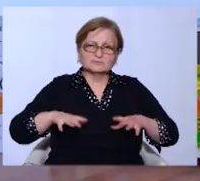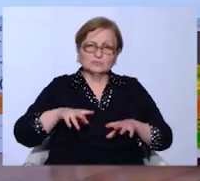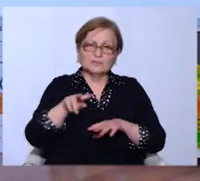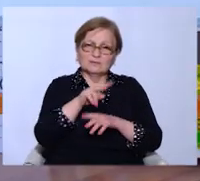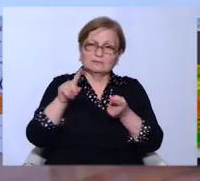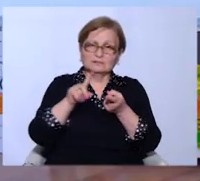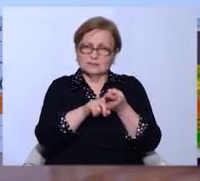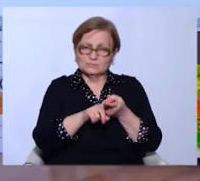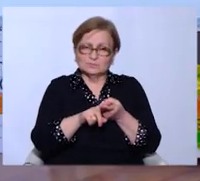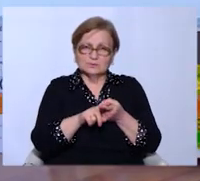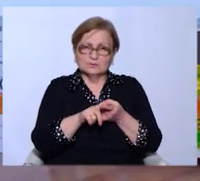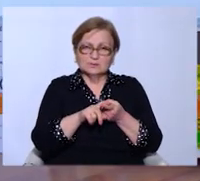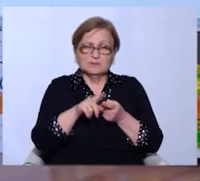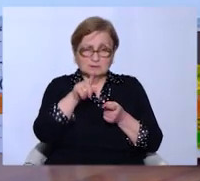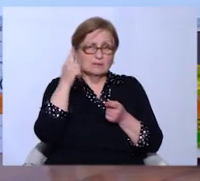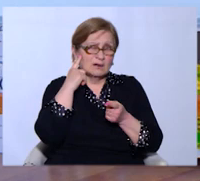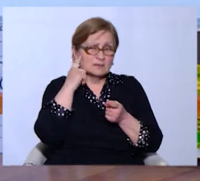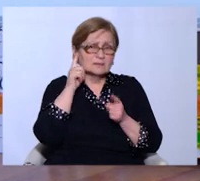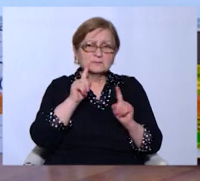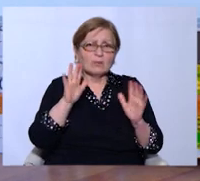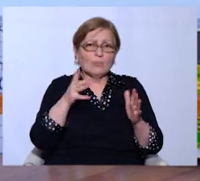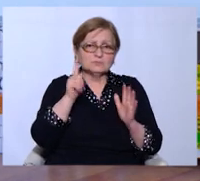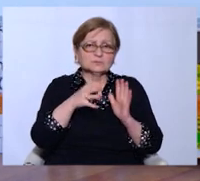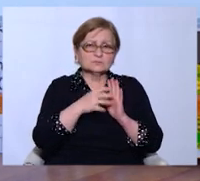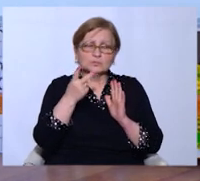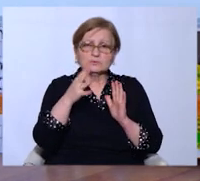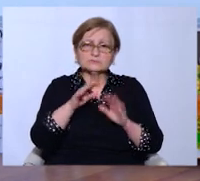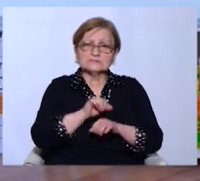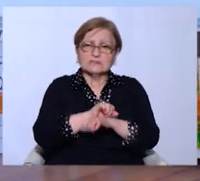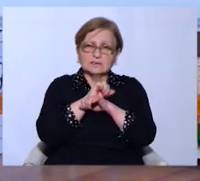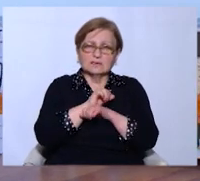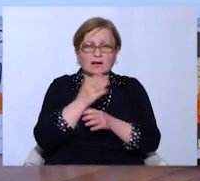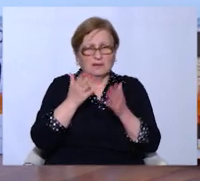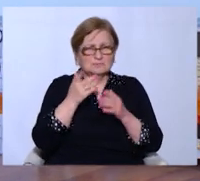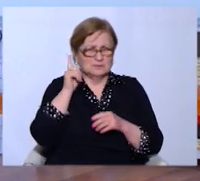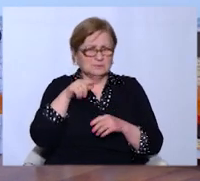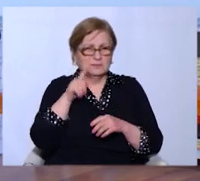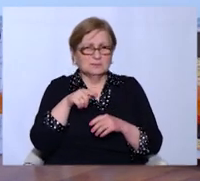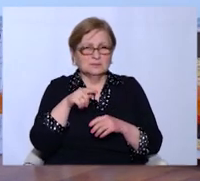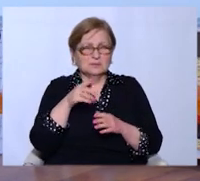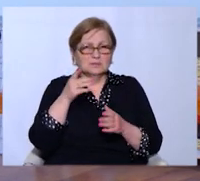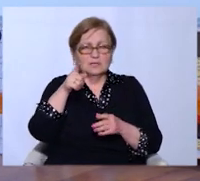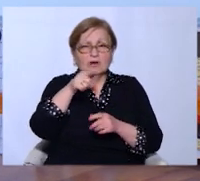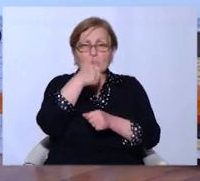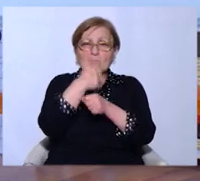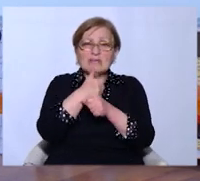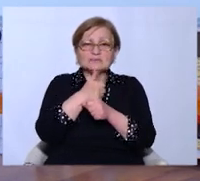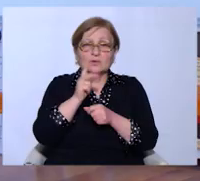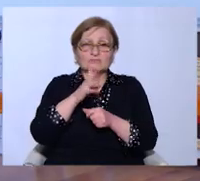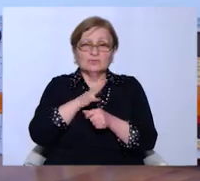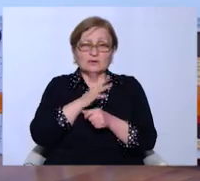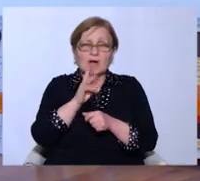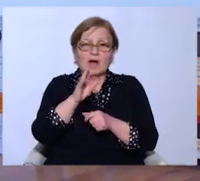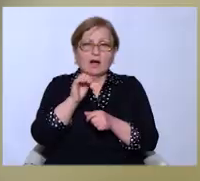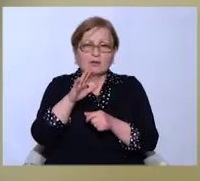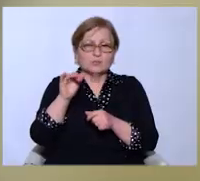ლიტერატურა. ხსმენიათ რაიმე 1924 წლის აჯანყებაზე? ალბათ კი. ალბათ მის მეთაურზეც გაგიგიათ,